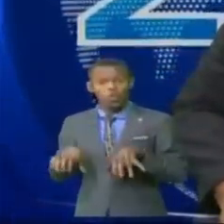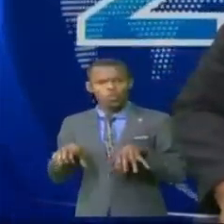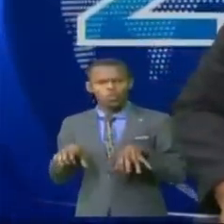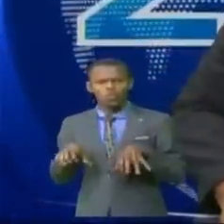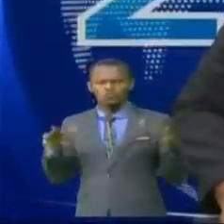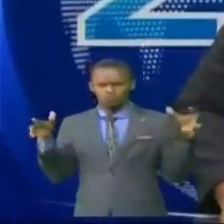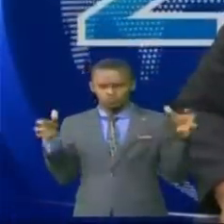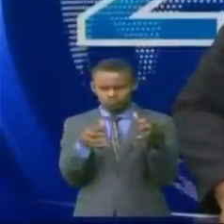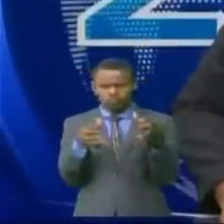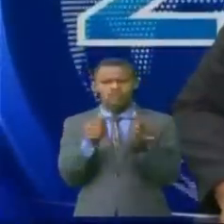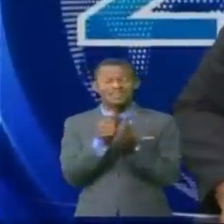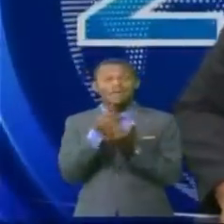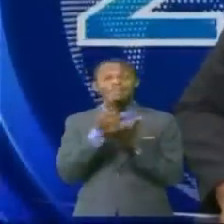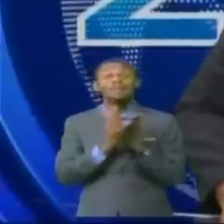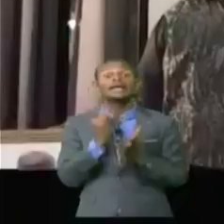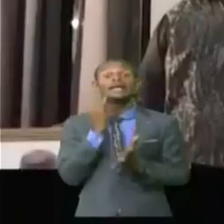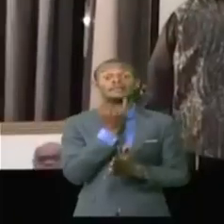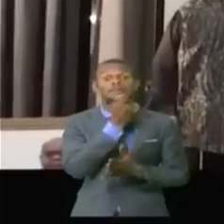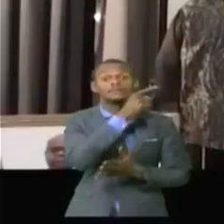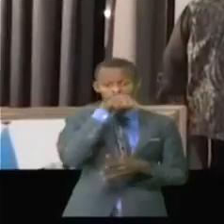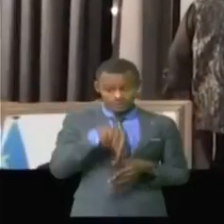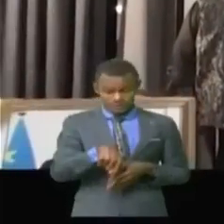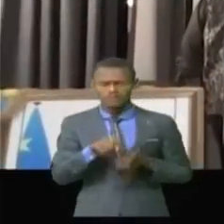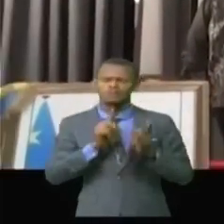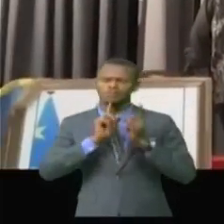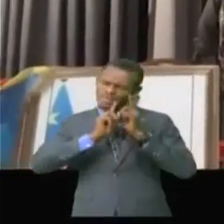l'histoire qui relie les deux pays.